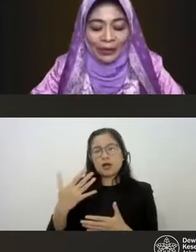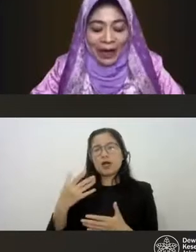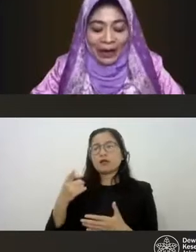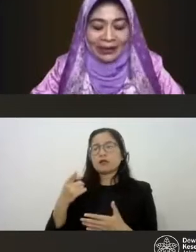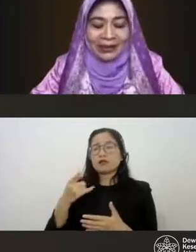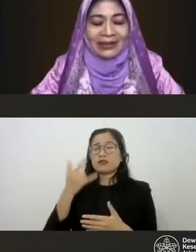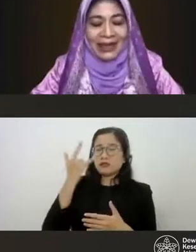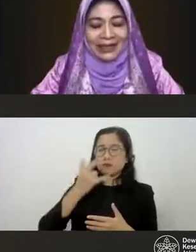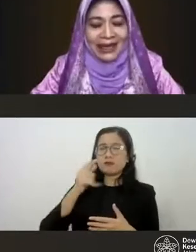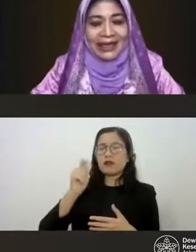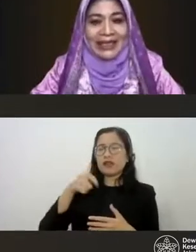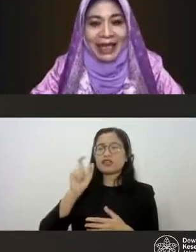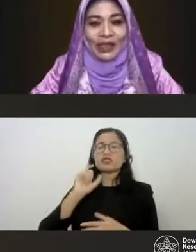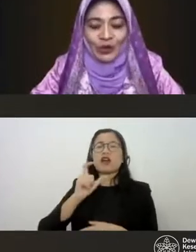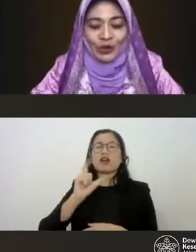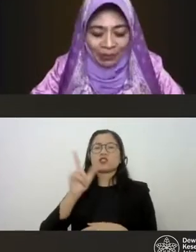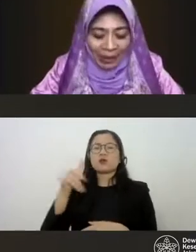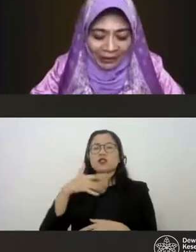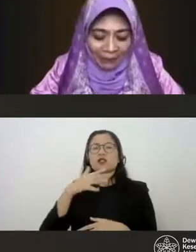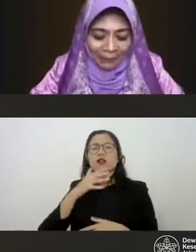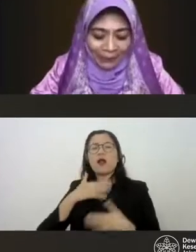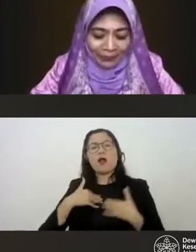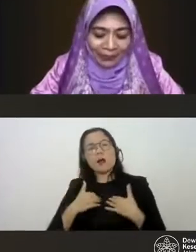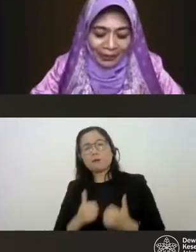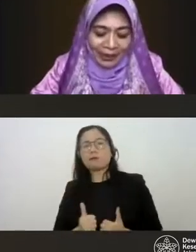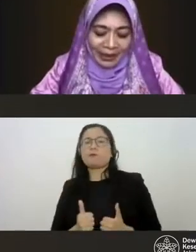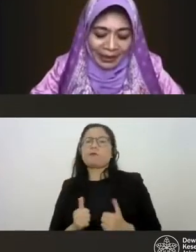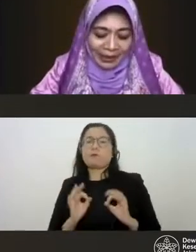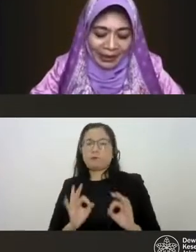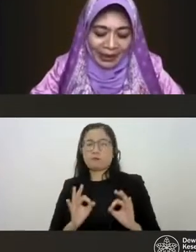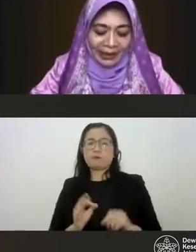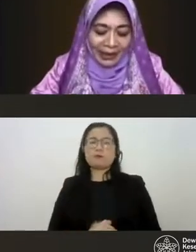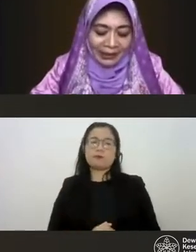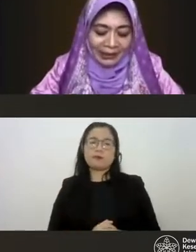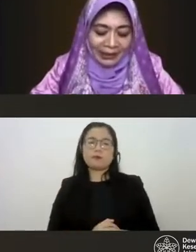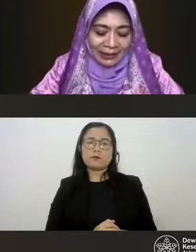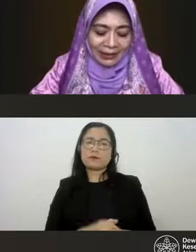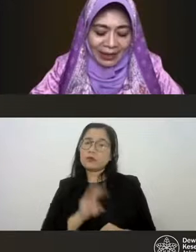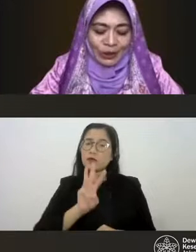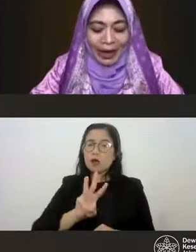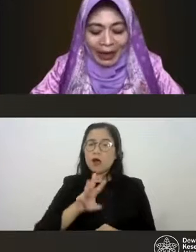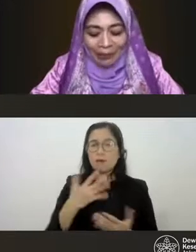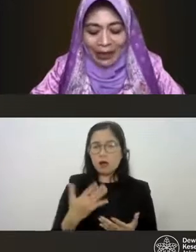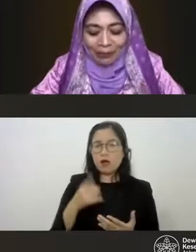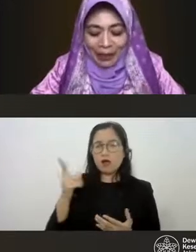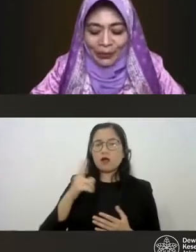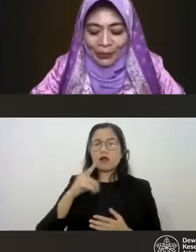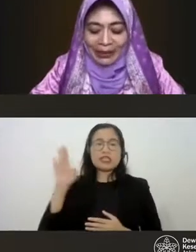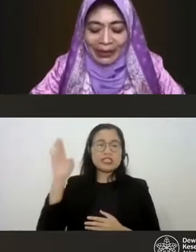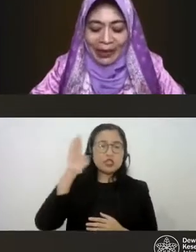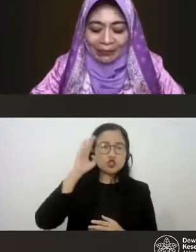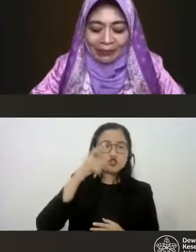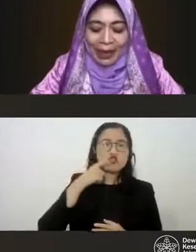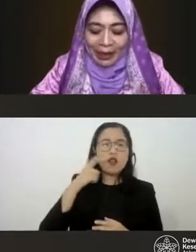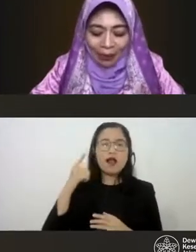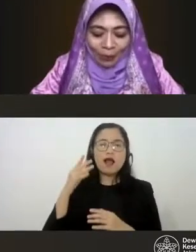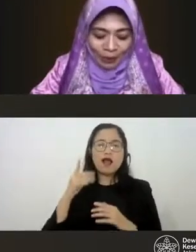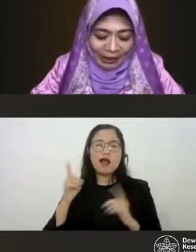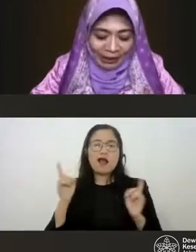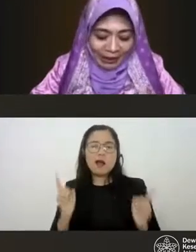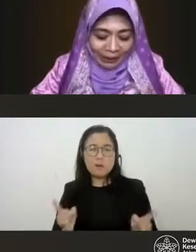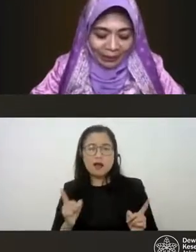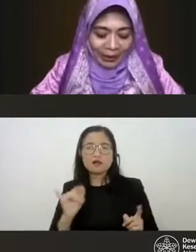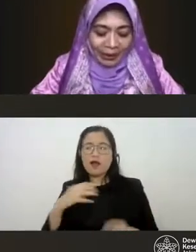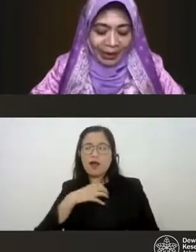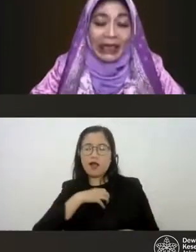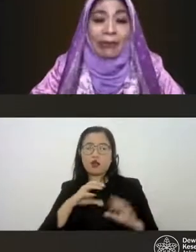dengan tetap menggunakan cara-cara yang santun dan beradab. Yang ketiga adalah isu agama dan perlindungan terhadap hak kelompok